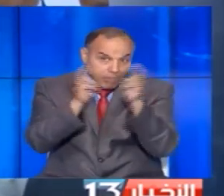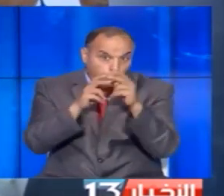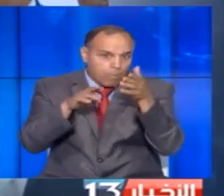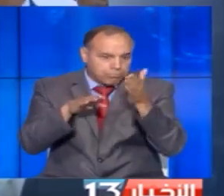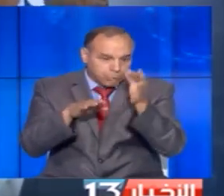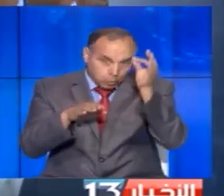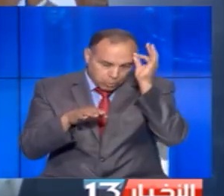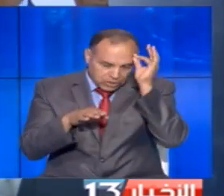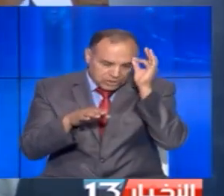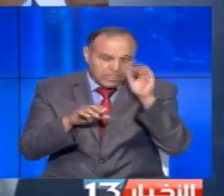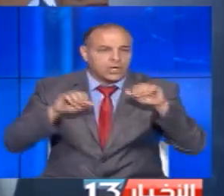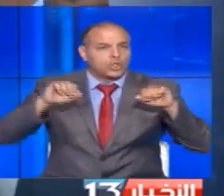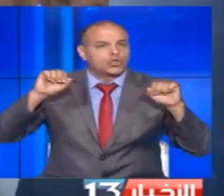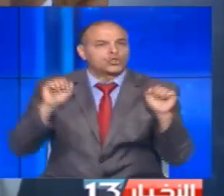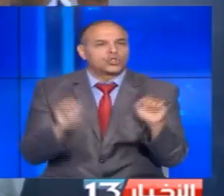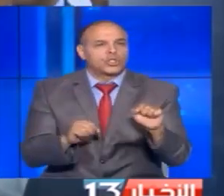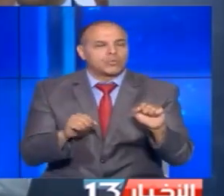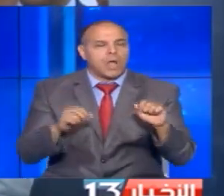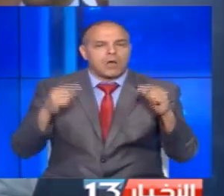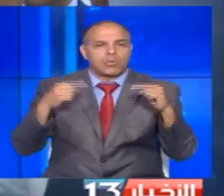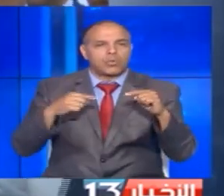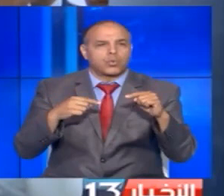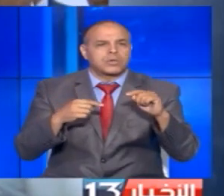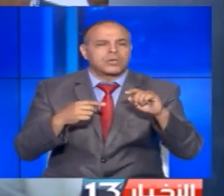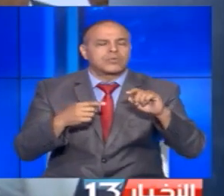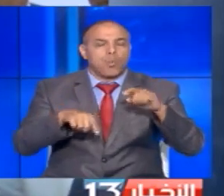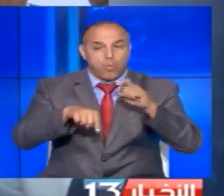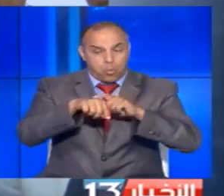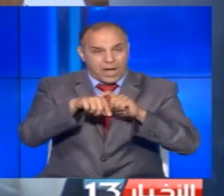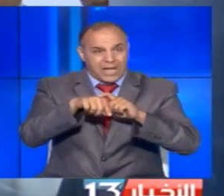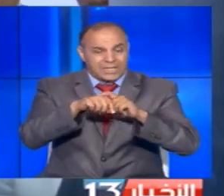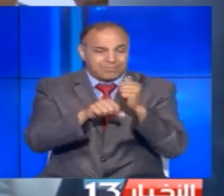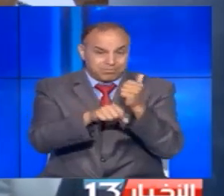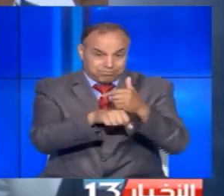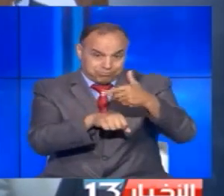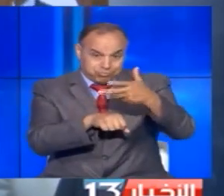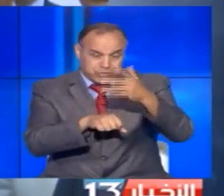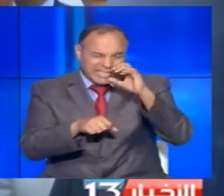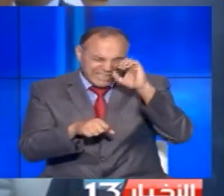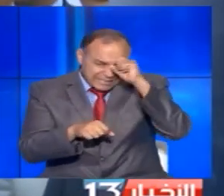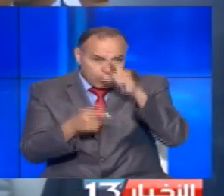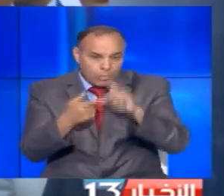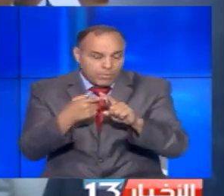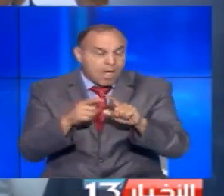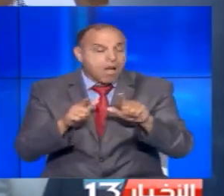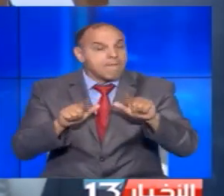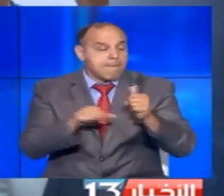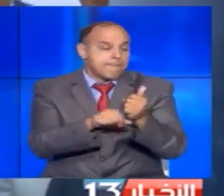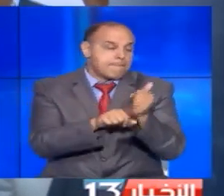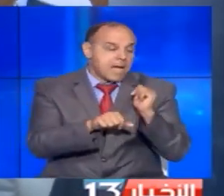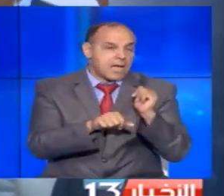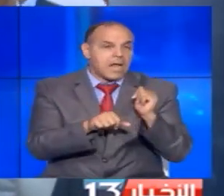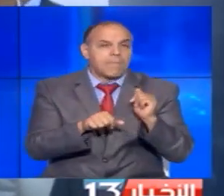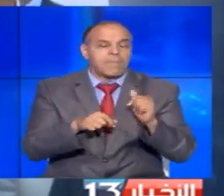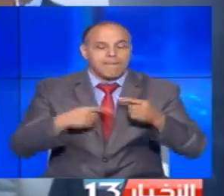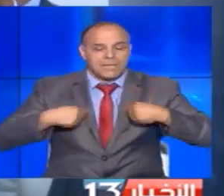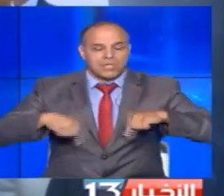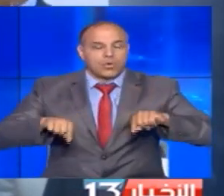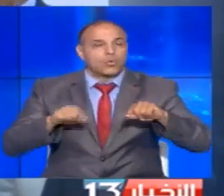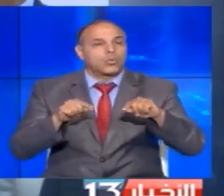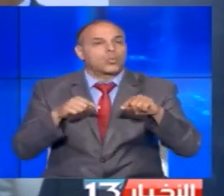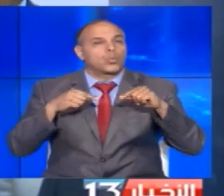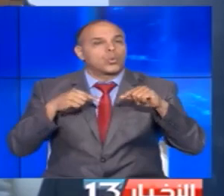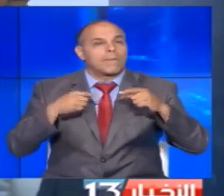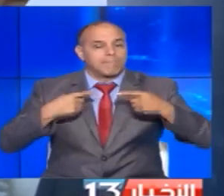التونسي مكانها من مواجهه فتره الذروه السنوات القليله القادمه هناك ايضا البارح كان مجلس الوزير زوج محطات